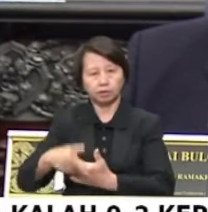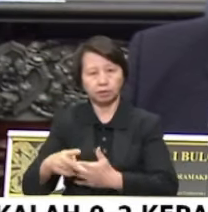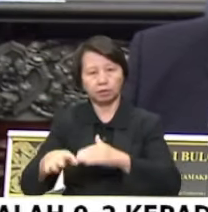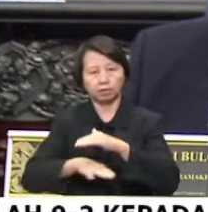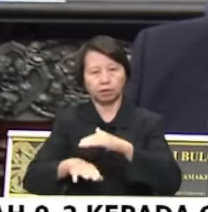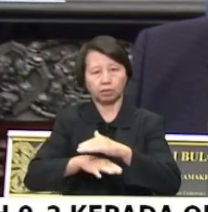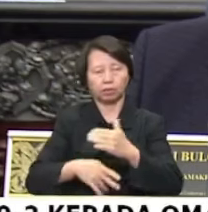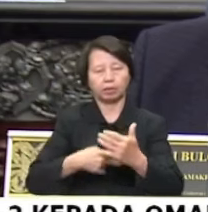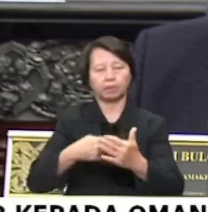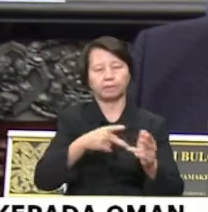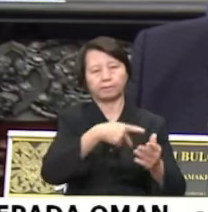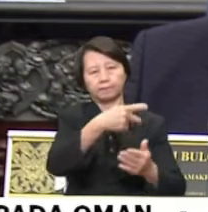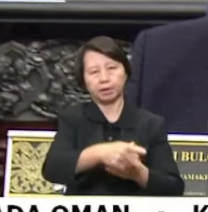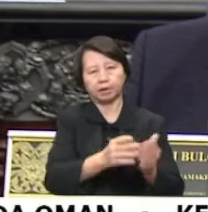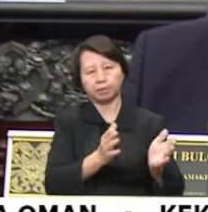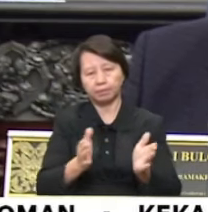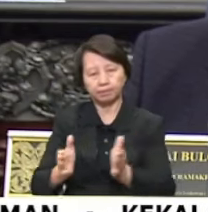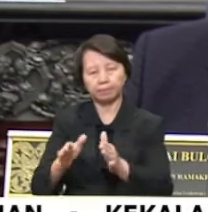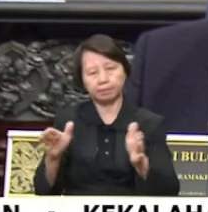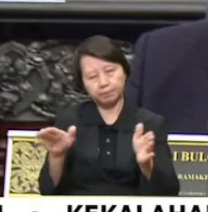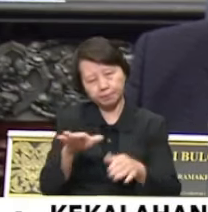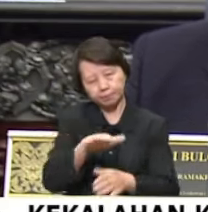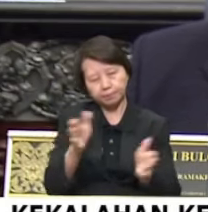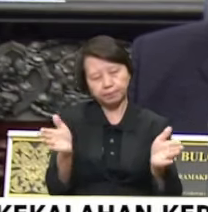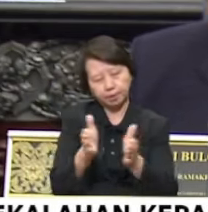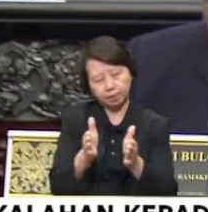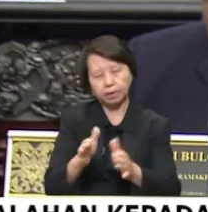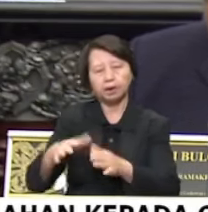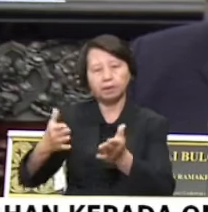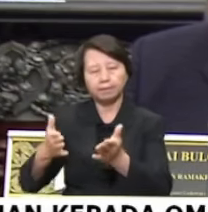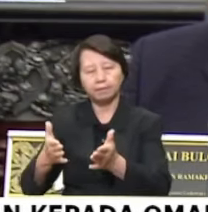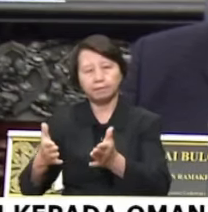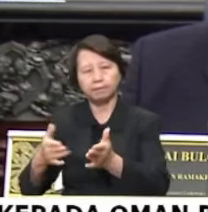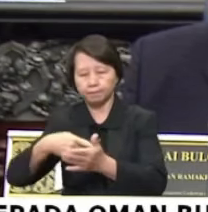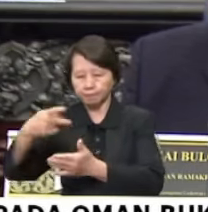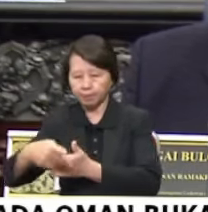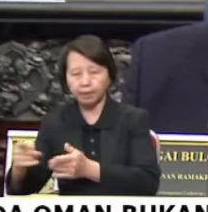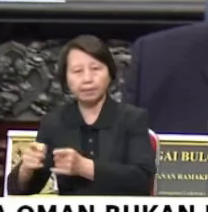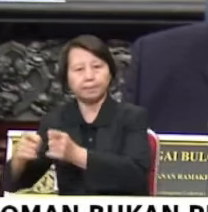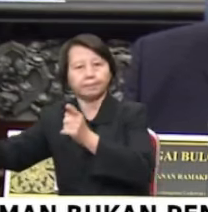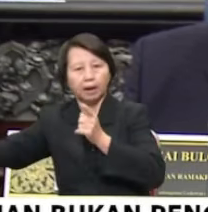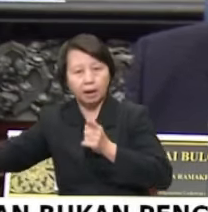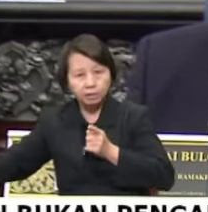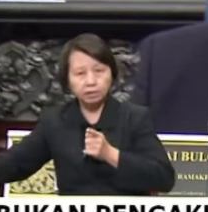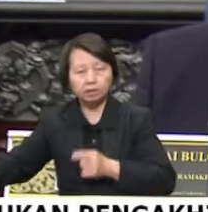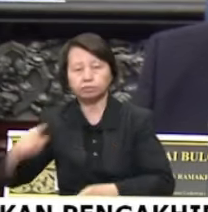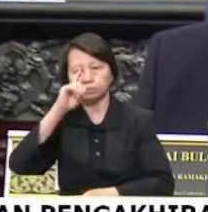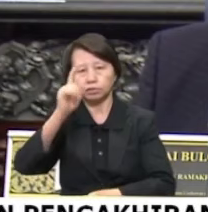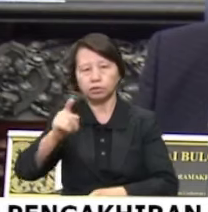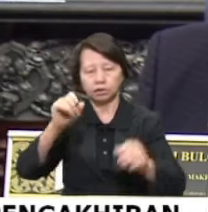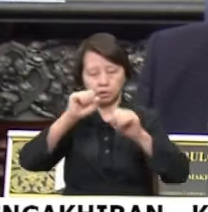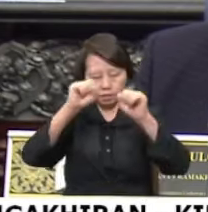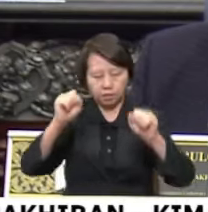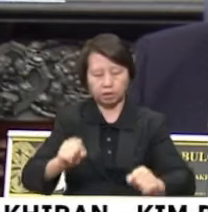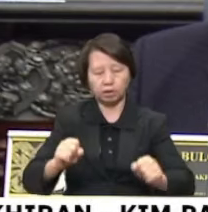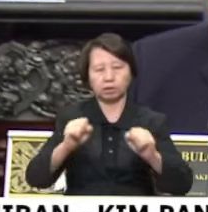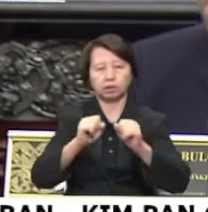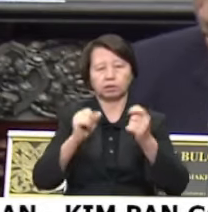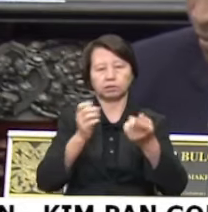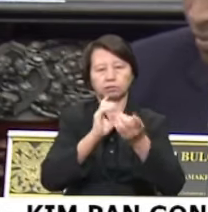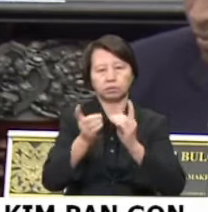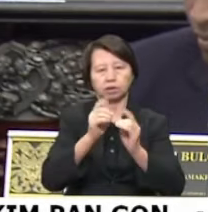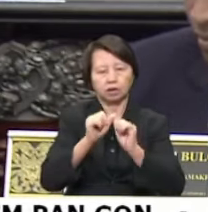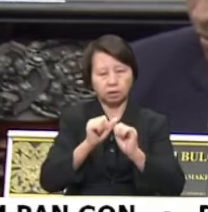tindakan jangka pendek, jangka sederhana dan jangka panjang. Ini bertujuan untuk memastikan ekosistem pendidikan digital